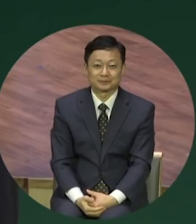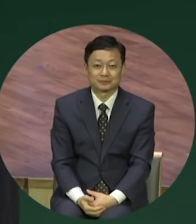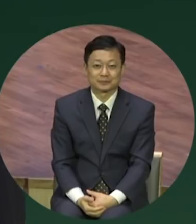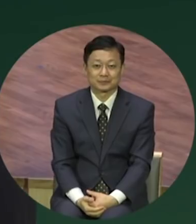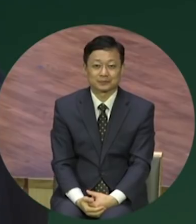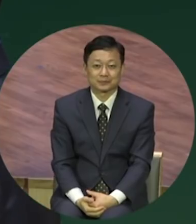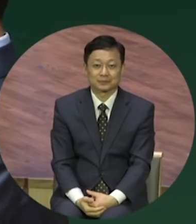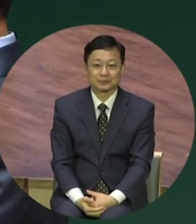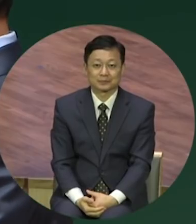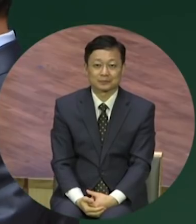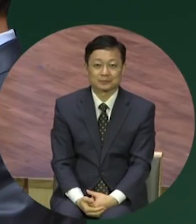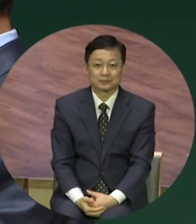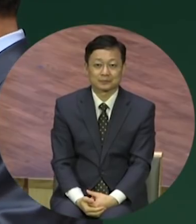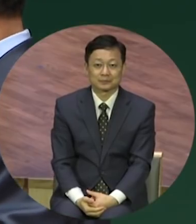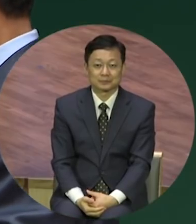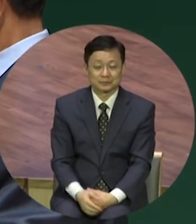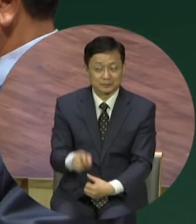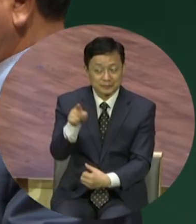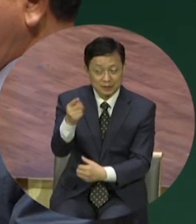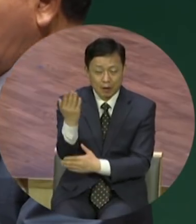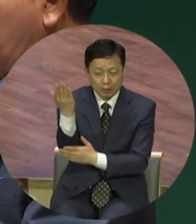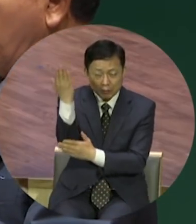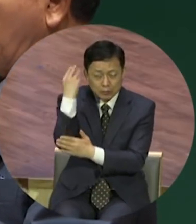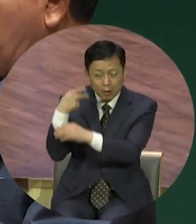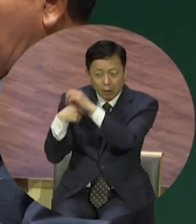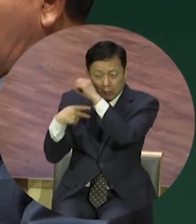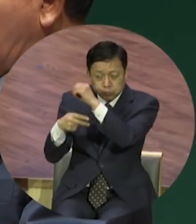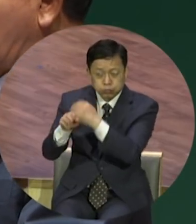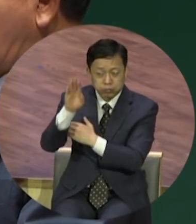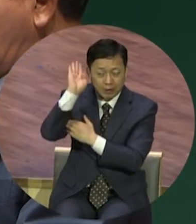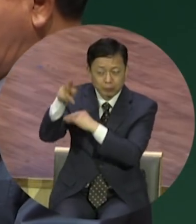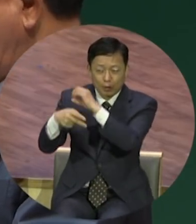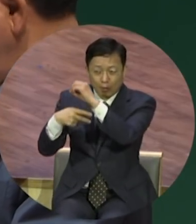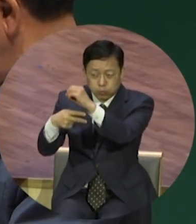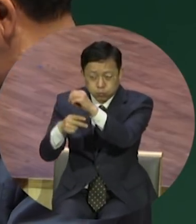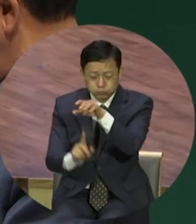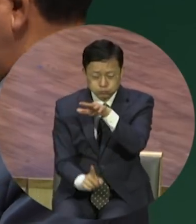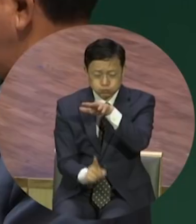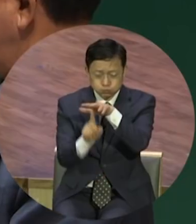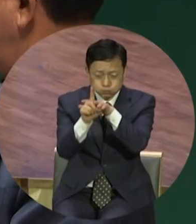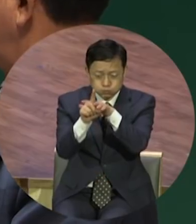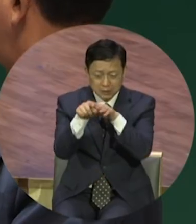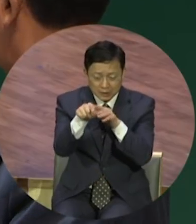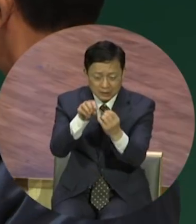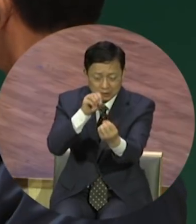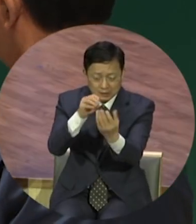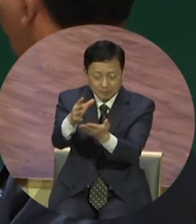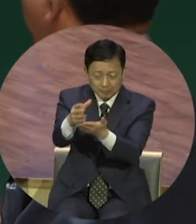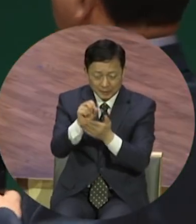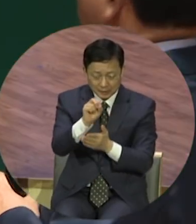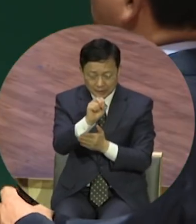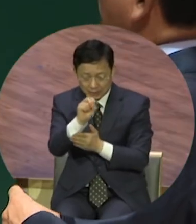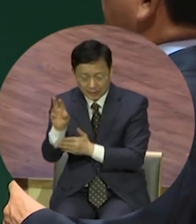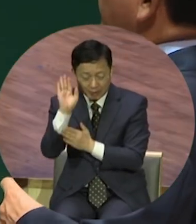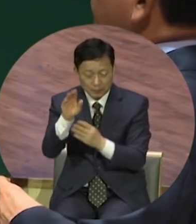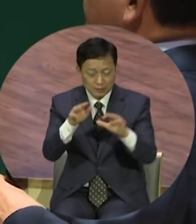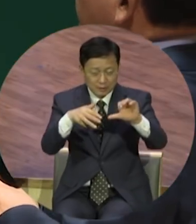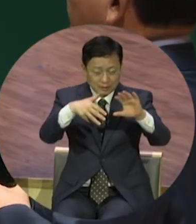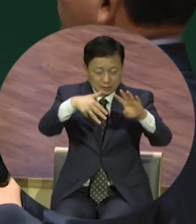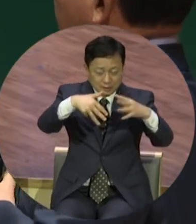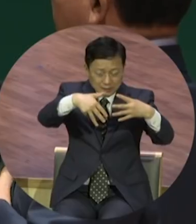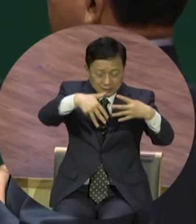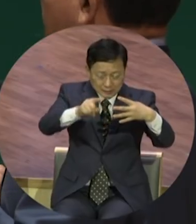power of this answer. 이 답을 가져야만 앞으로 우리 4차, 5차 산업에도 살아남을 수 있습니다. And only when you possess this answer can